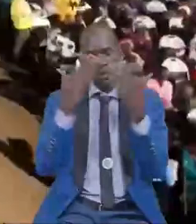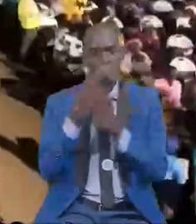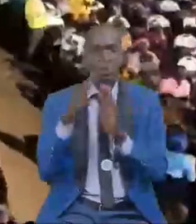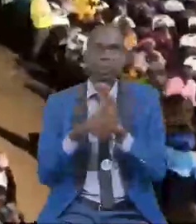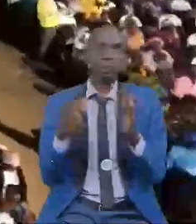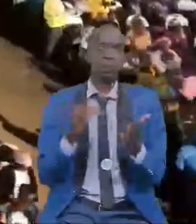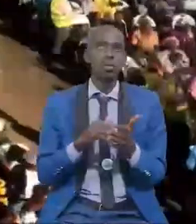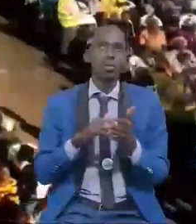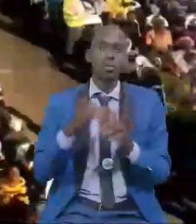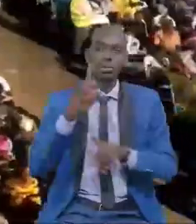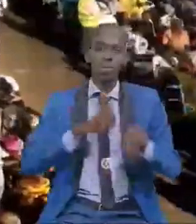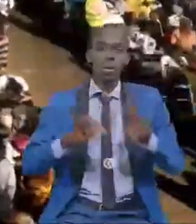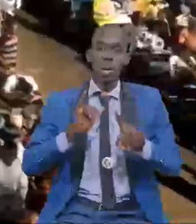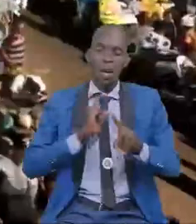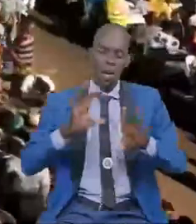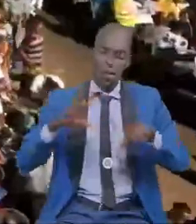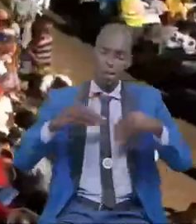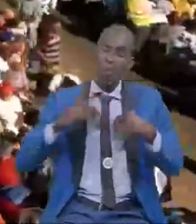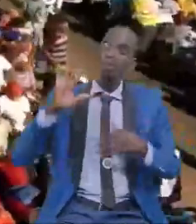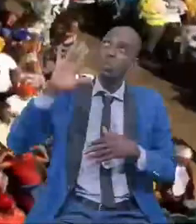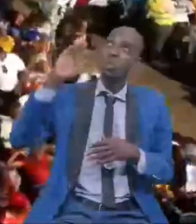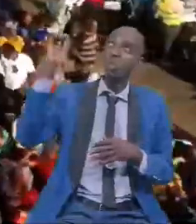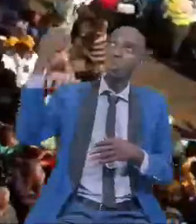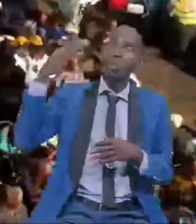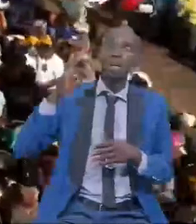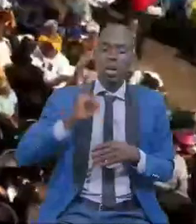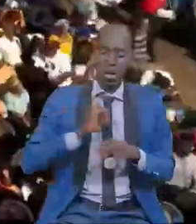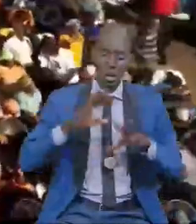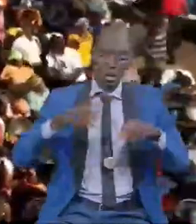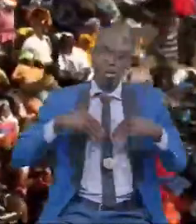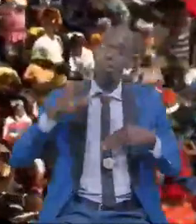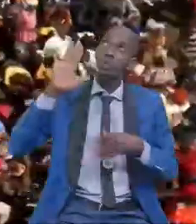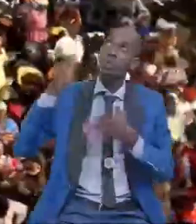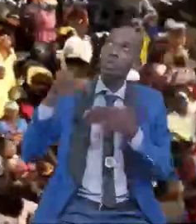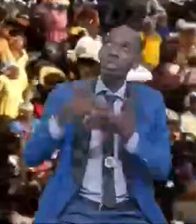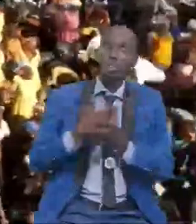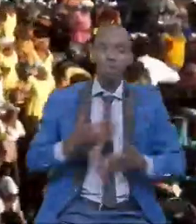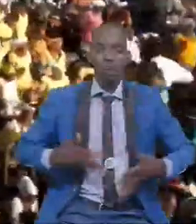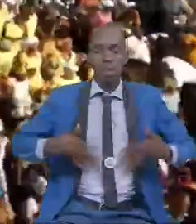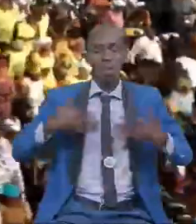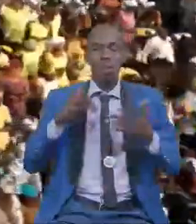J'accepte ta grâce. J'accepte la nouvelle vie